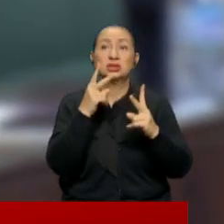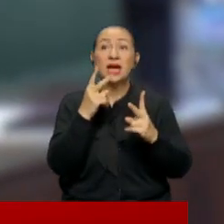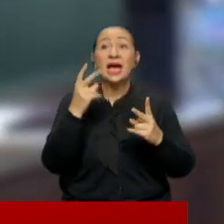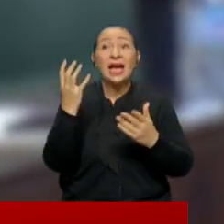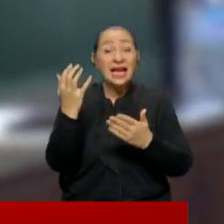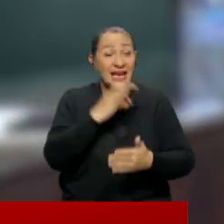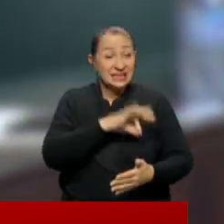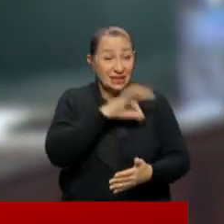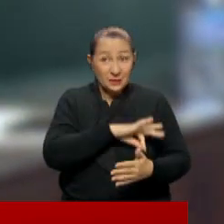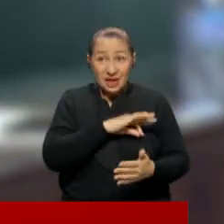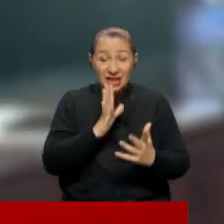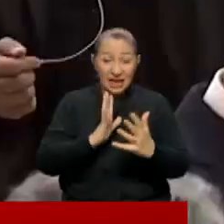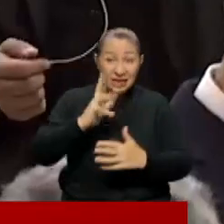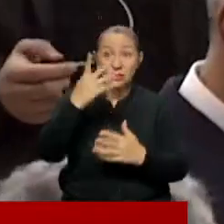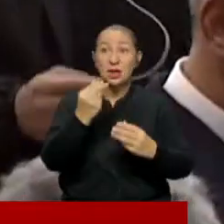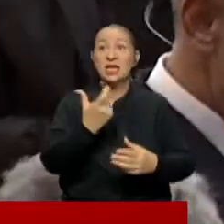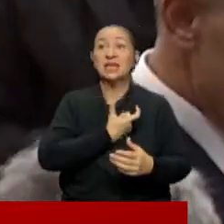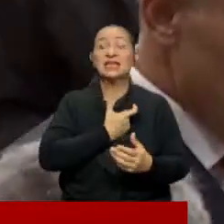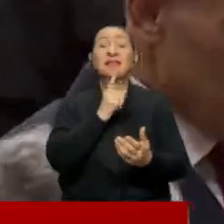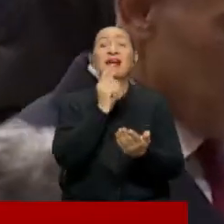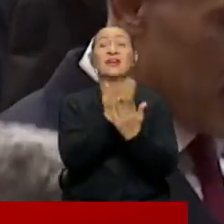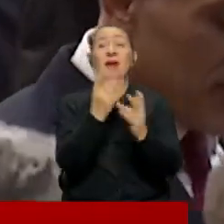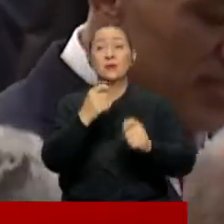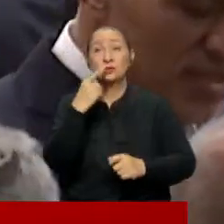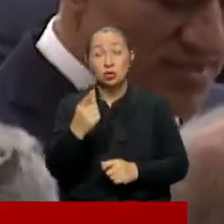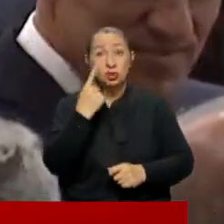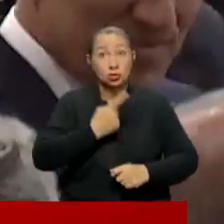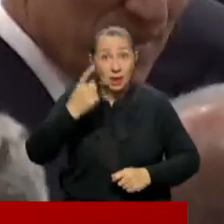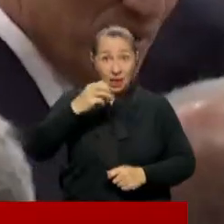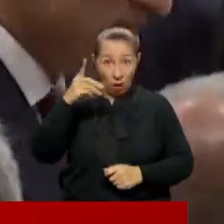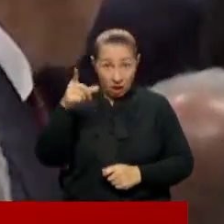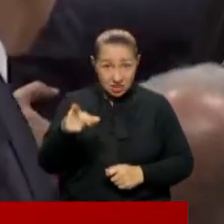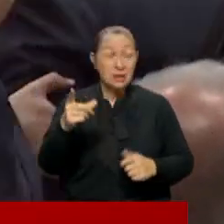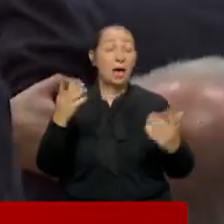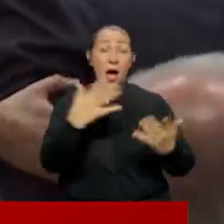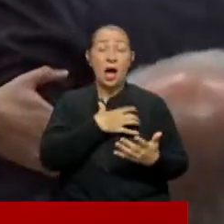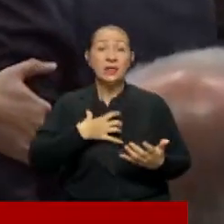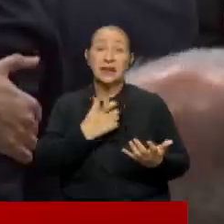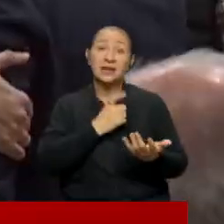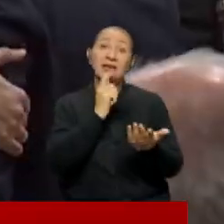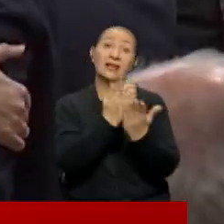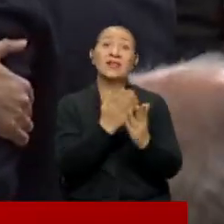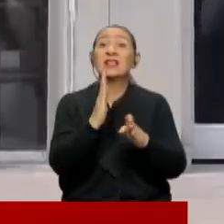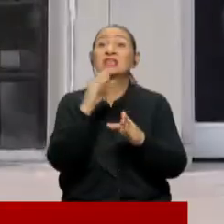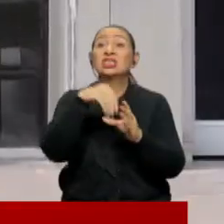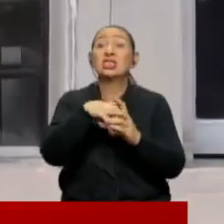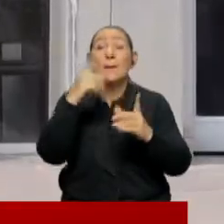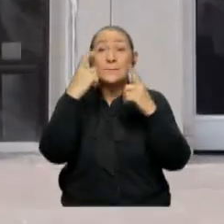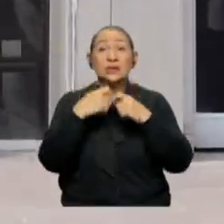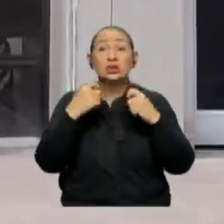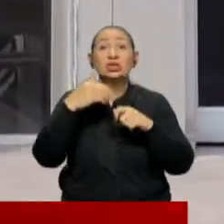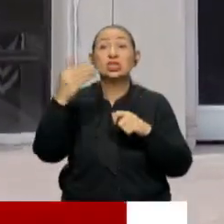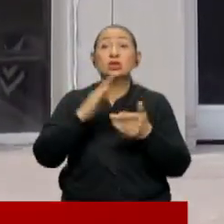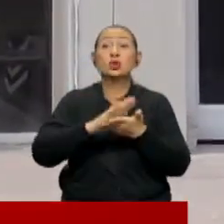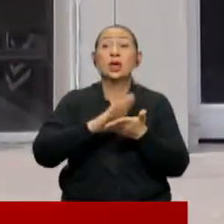kazanımları daha ileri taşımak için yasa teklifi yaptığını söyledi Cumhurbaşkanı Erdoğan ise anayasa teklifinin içinde başörtüsü